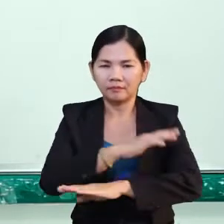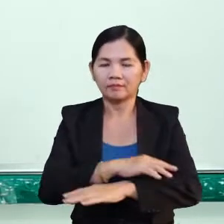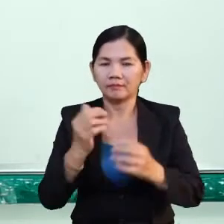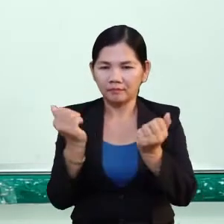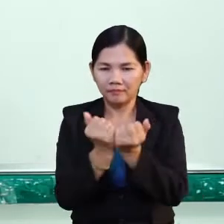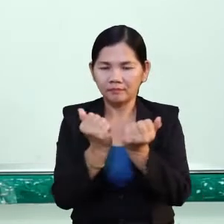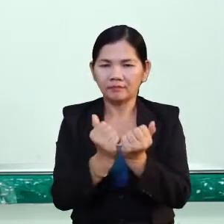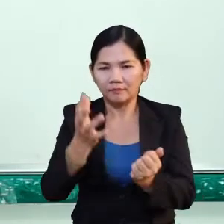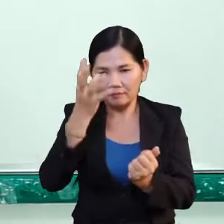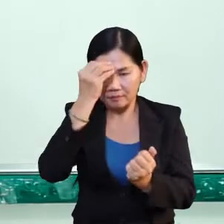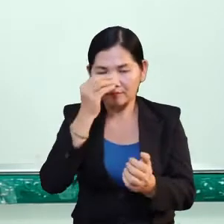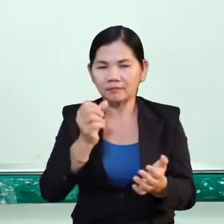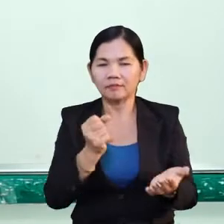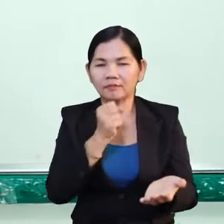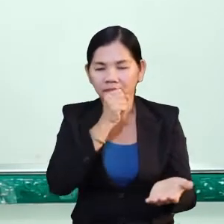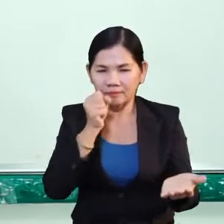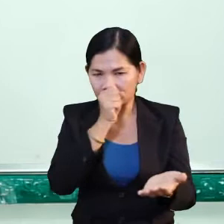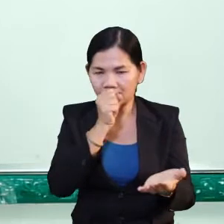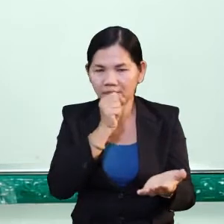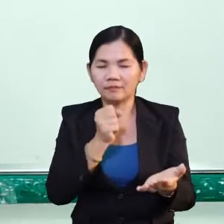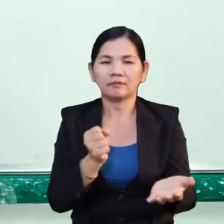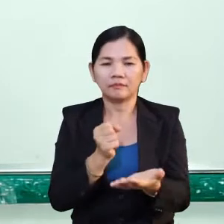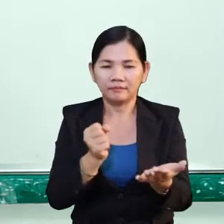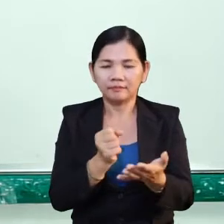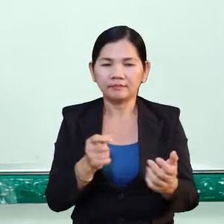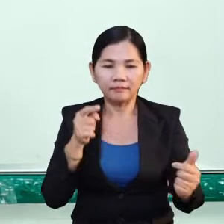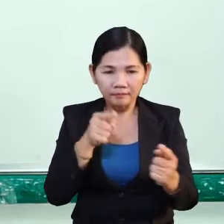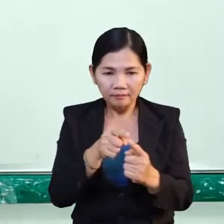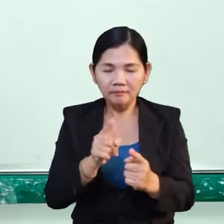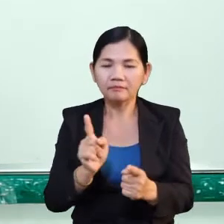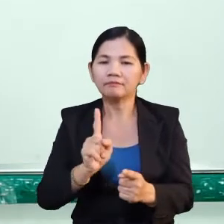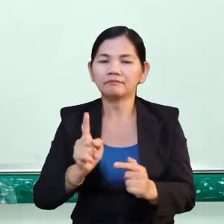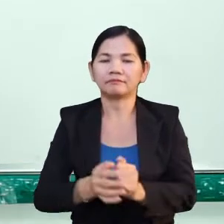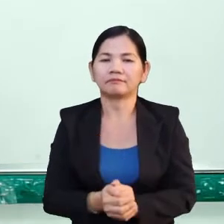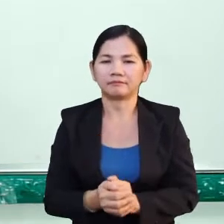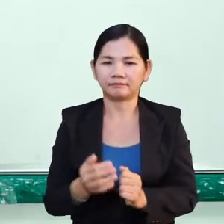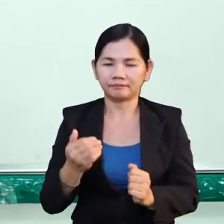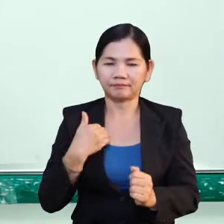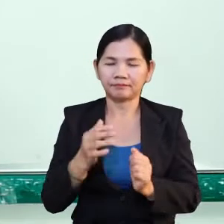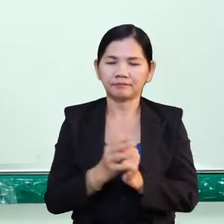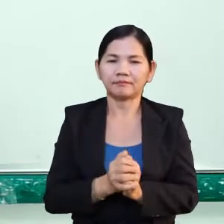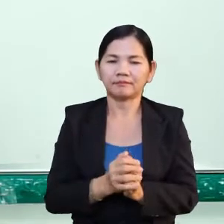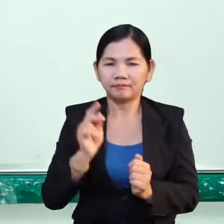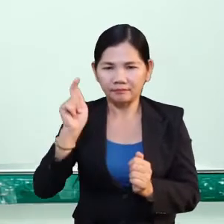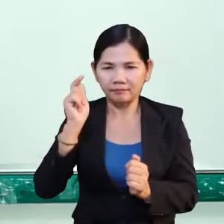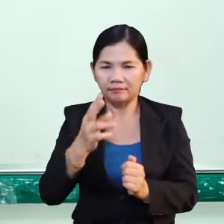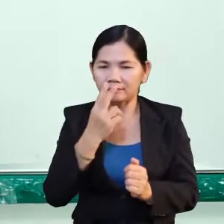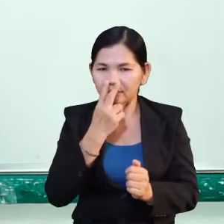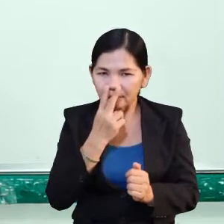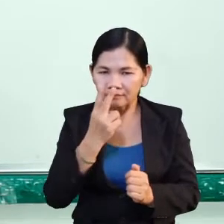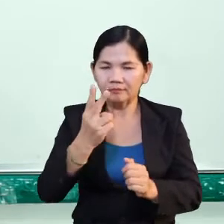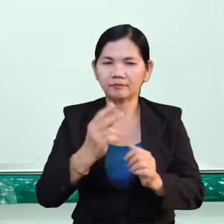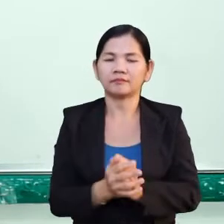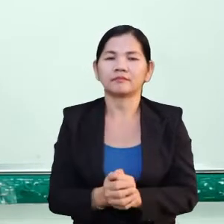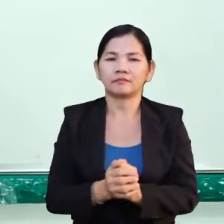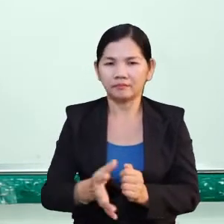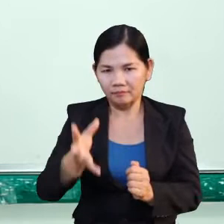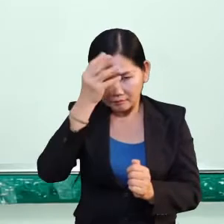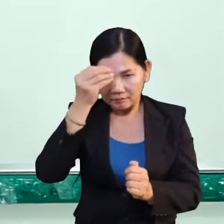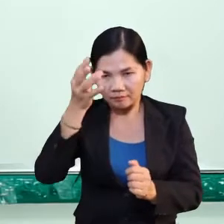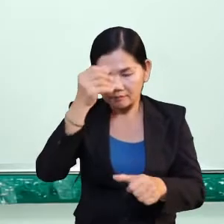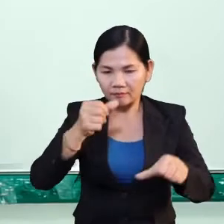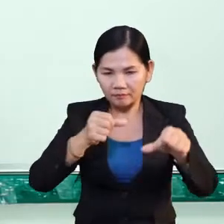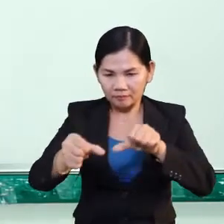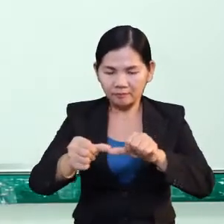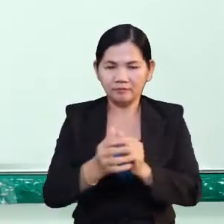ម្រៀងអសតីហ្នឹងគឺកូនយើងរៀនដល់ណាមិញចាគឺការមើលរូបភាពឥឡូវយើងមកសិក្សាបន្តទៀ